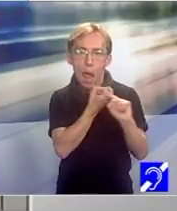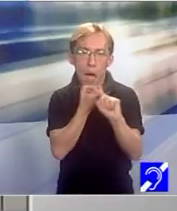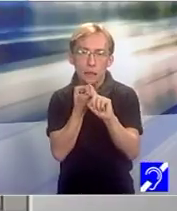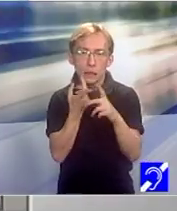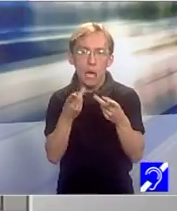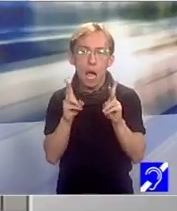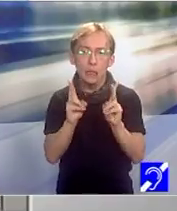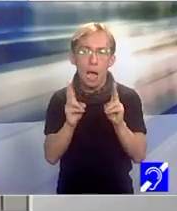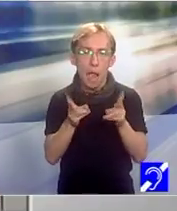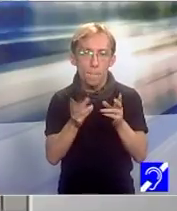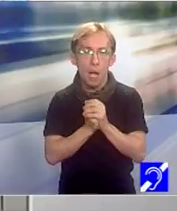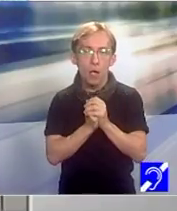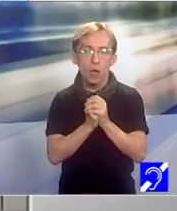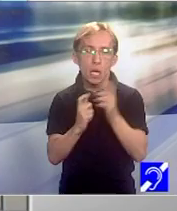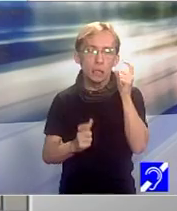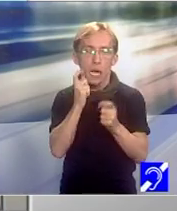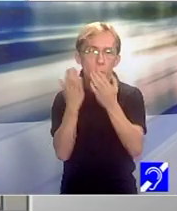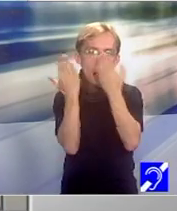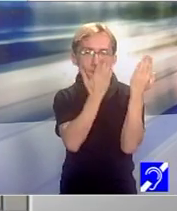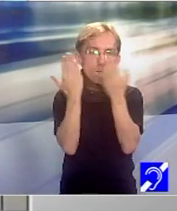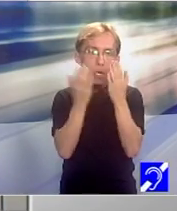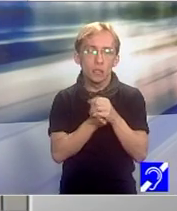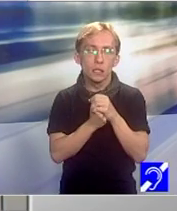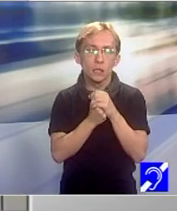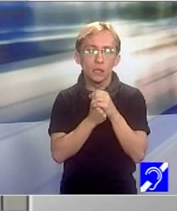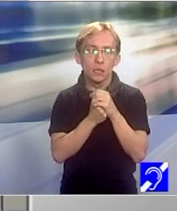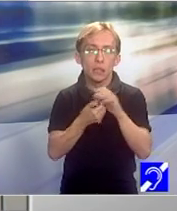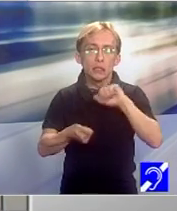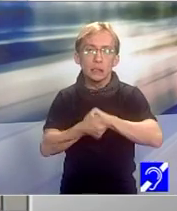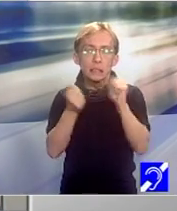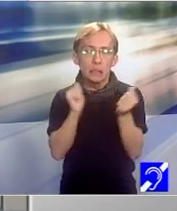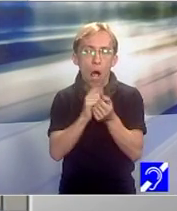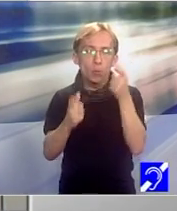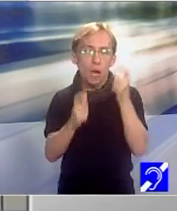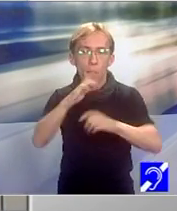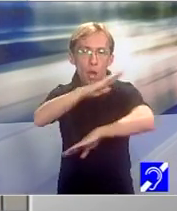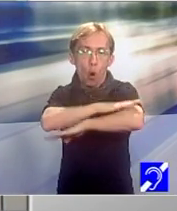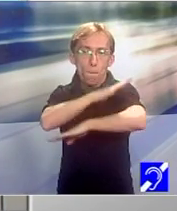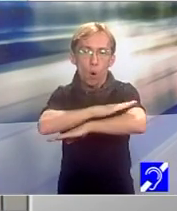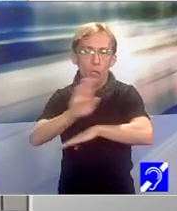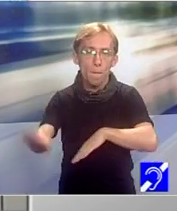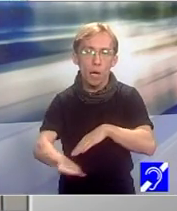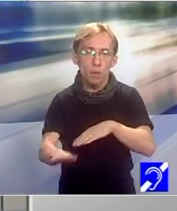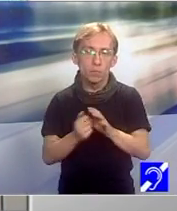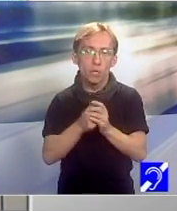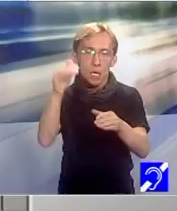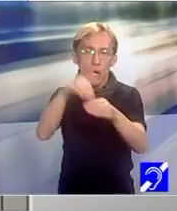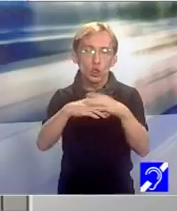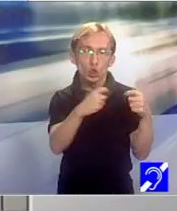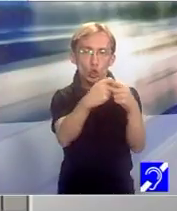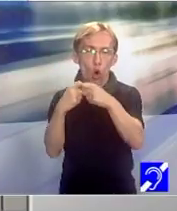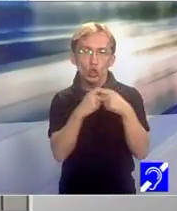în scopul învățării de deprinderi sau, nu știu, scăderii unor comportamente care, vezi, Doamne, așa, de către societate sunt